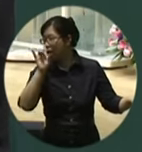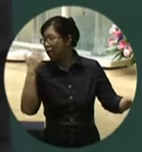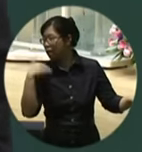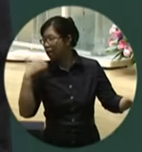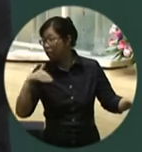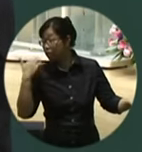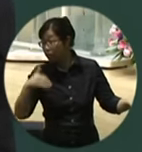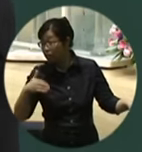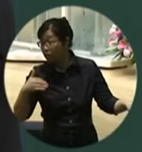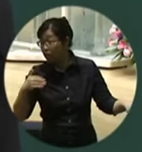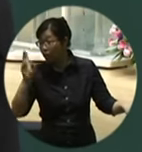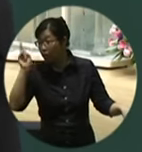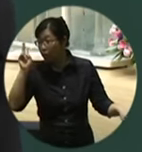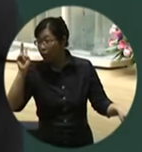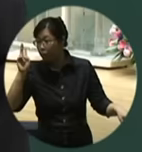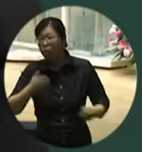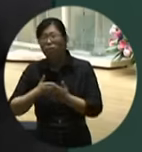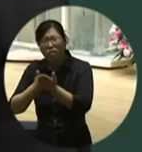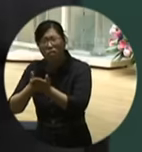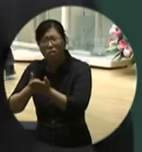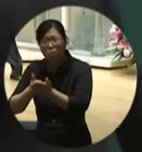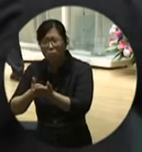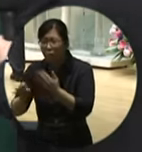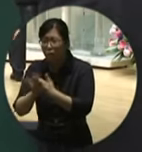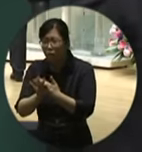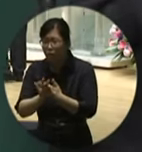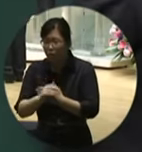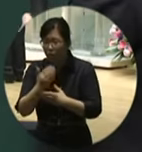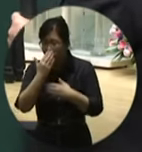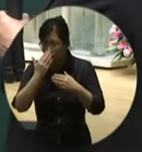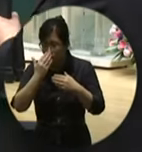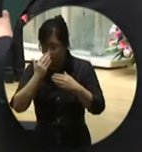수가 없어요. Then they wouldn't have been able to cross the Jordan River. They wouldn't